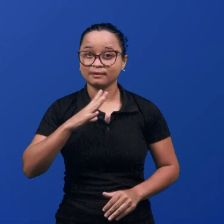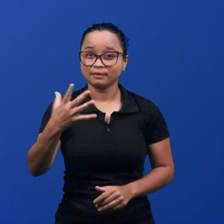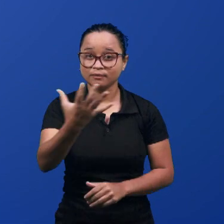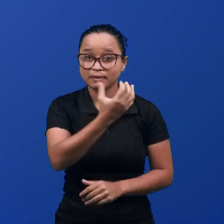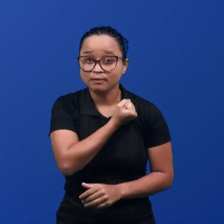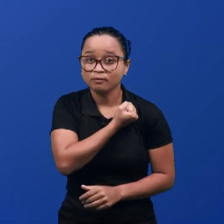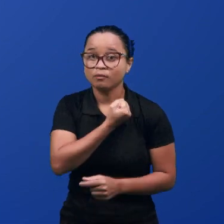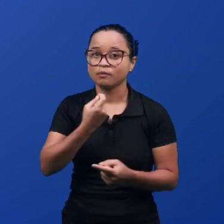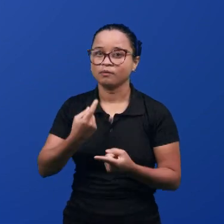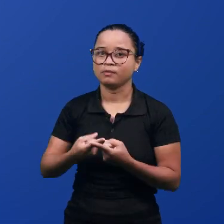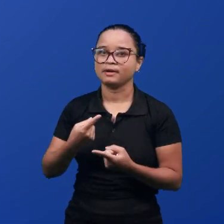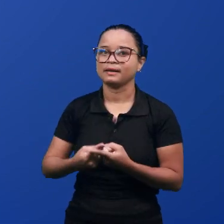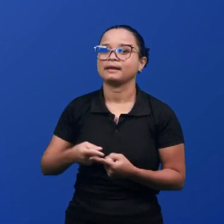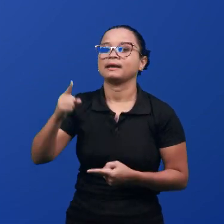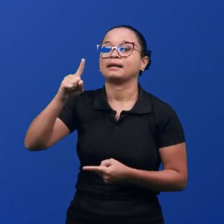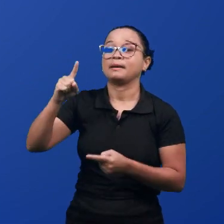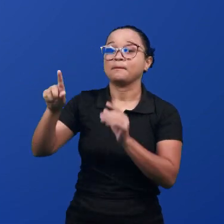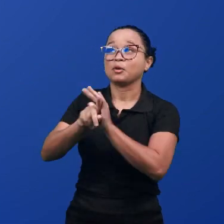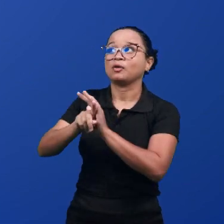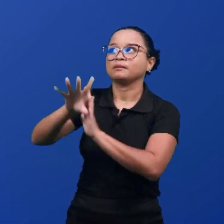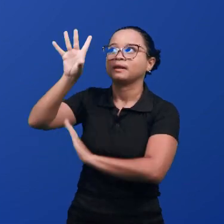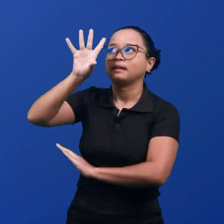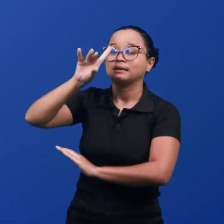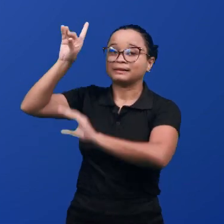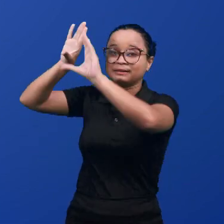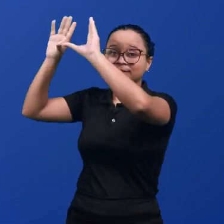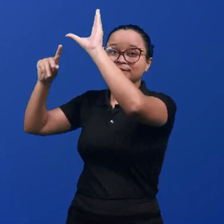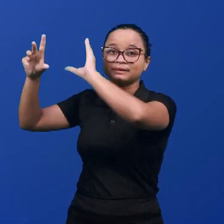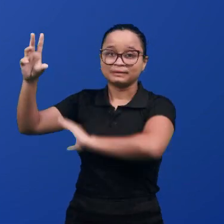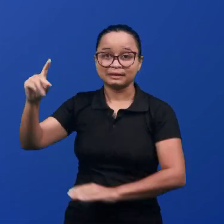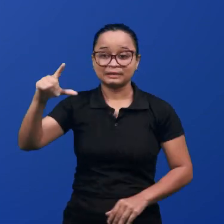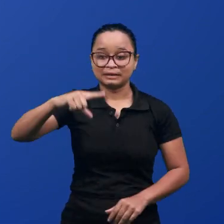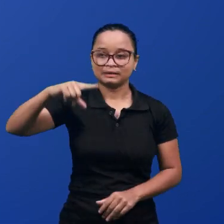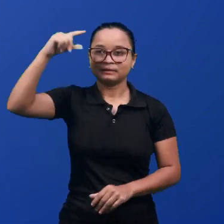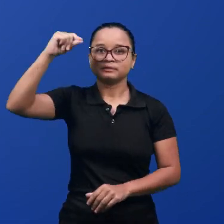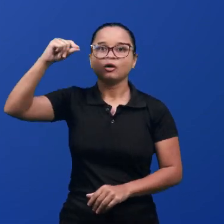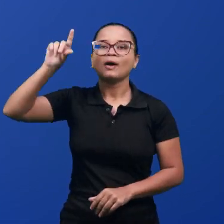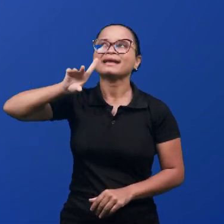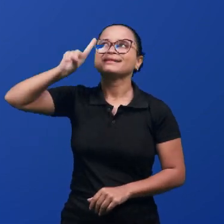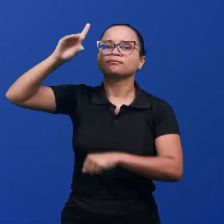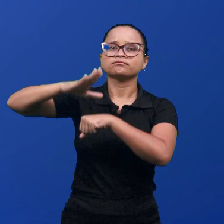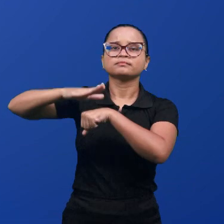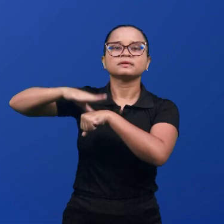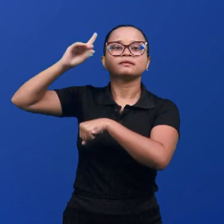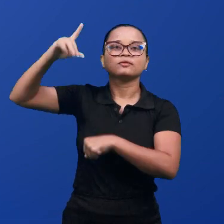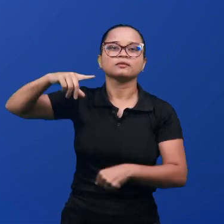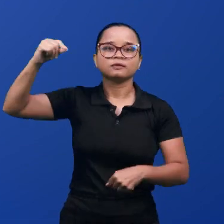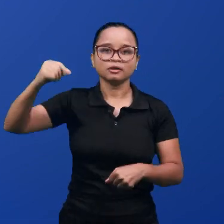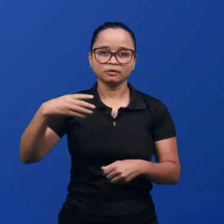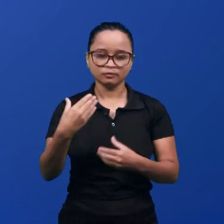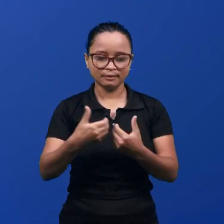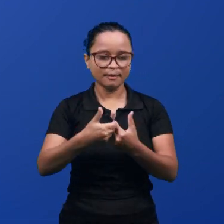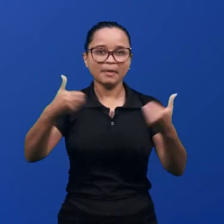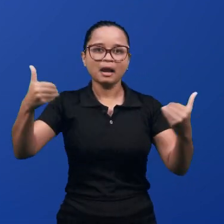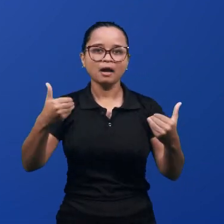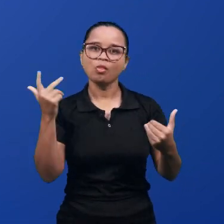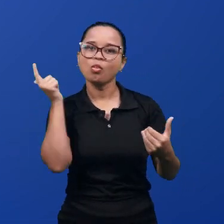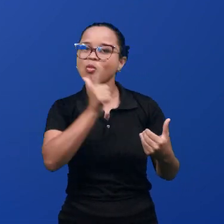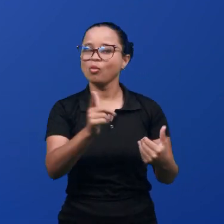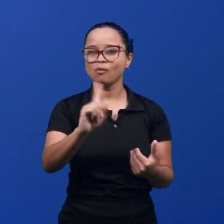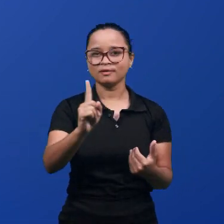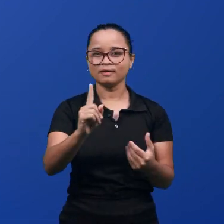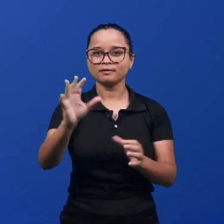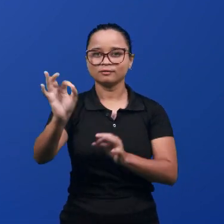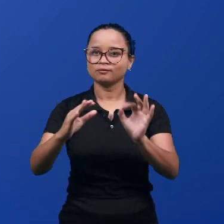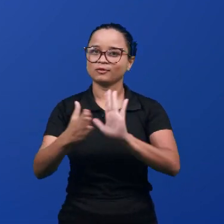salut, car le projet vient de l'éternité. L'élection est selon la préscience de Dieu, donc il ne revient pas à l'homme de